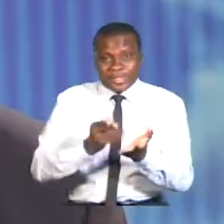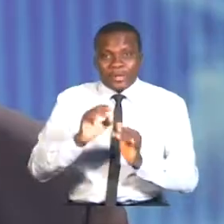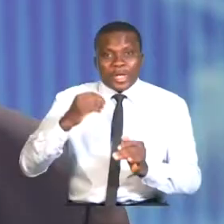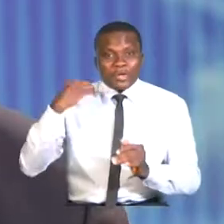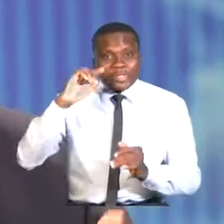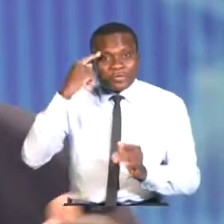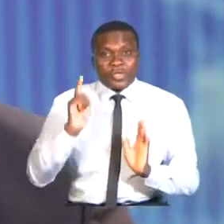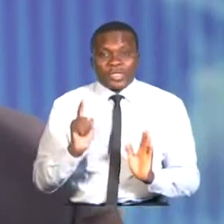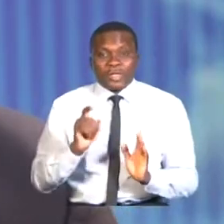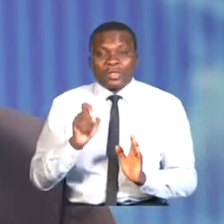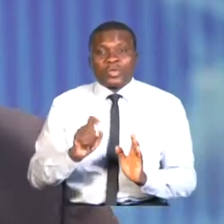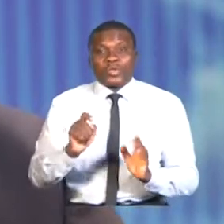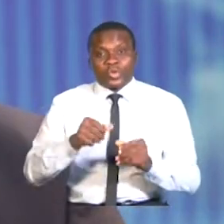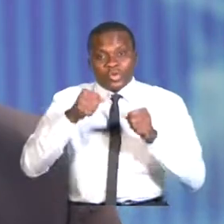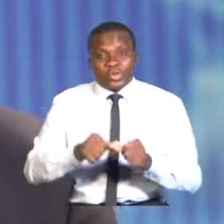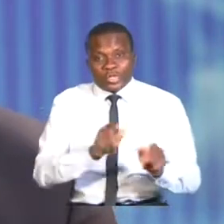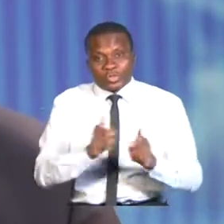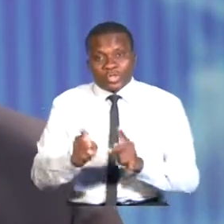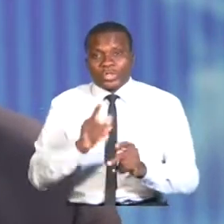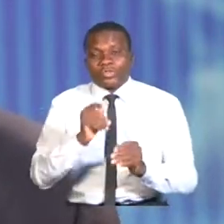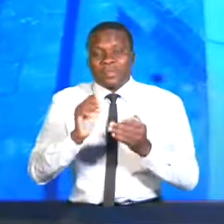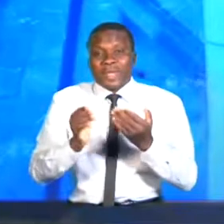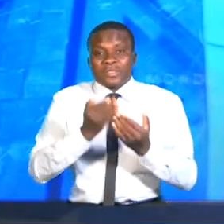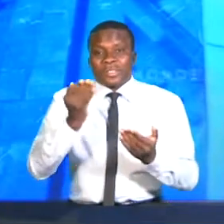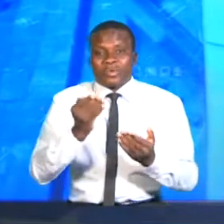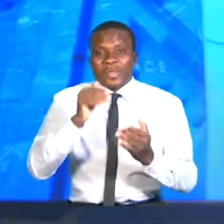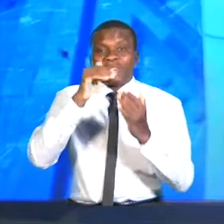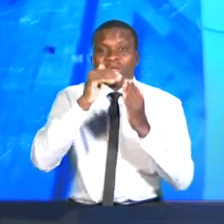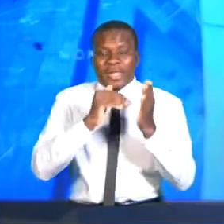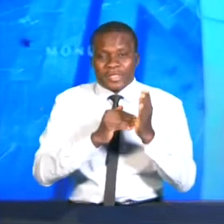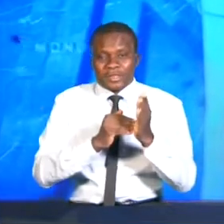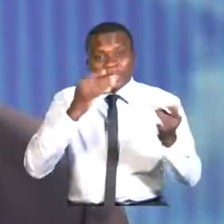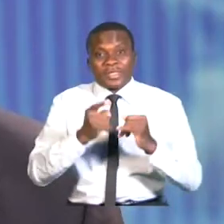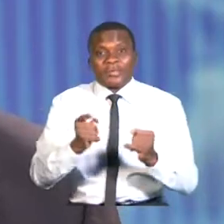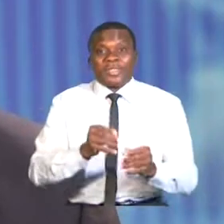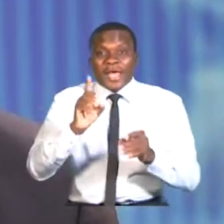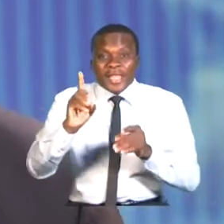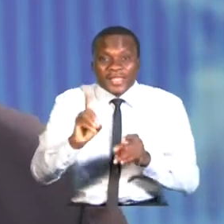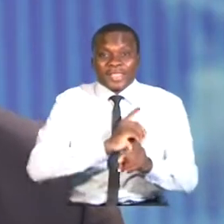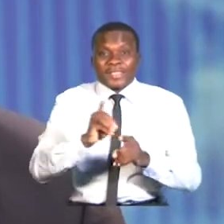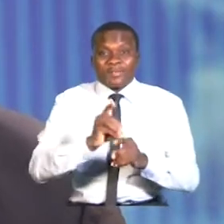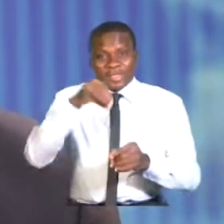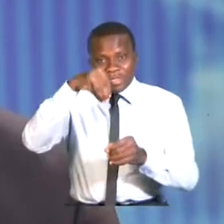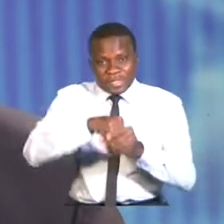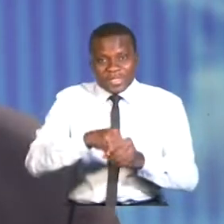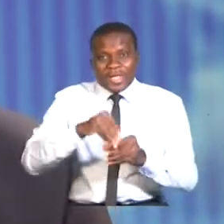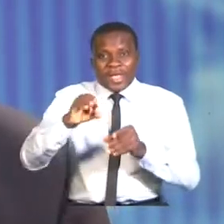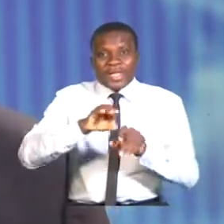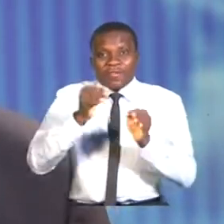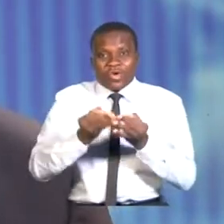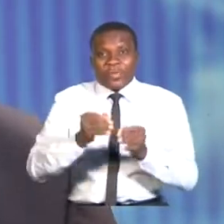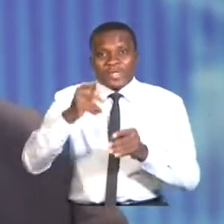l'État que le reste du processus sera réalisé à la longue c'est d'attendre à la discipline au sein des formations